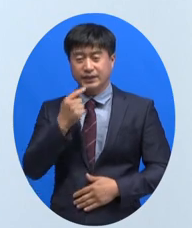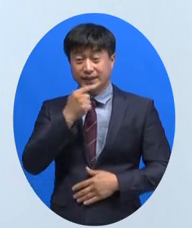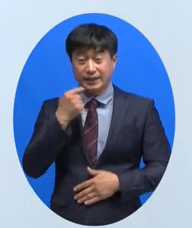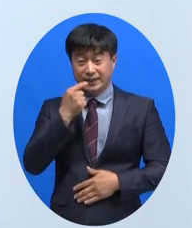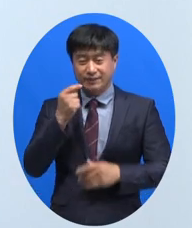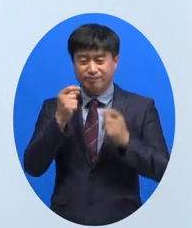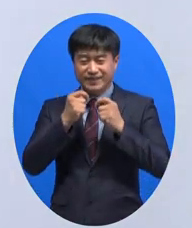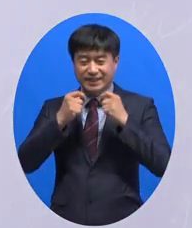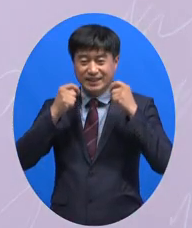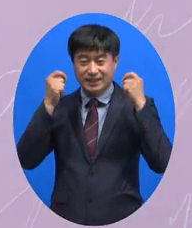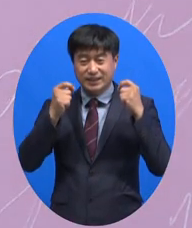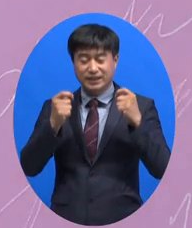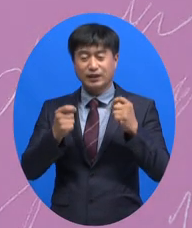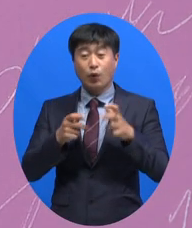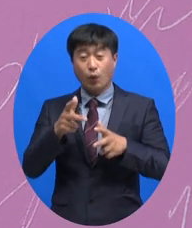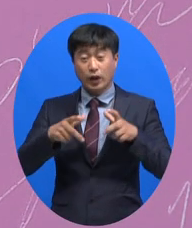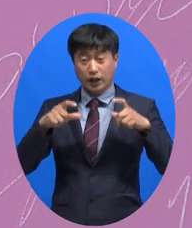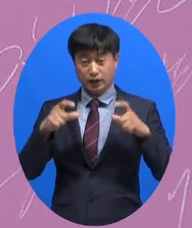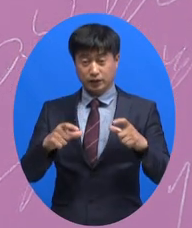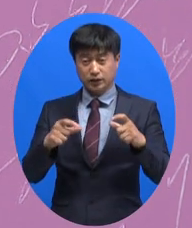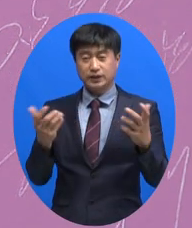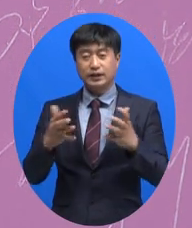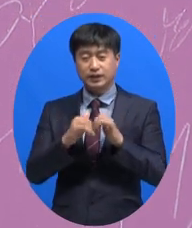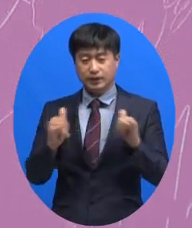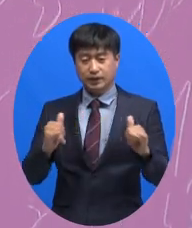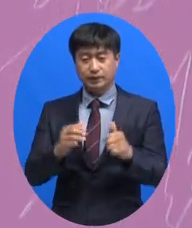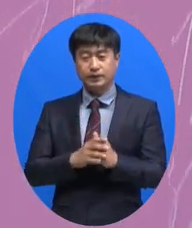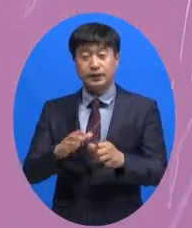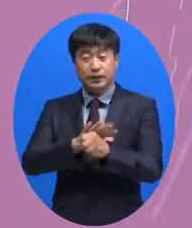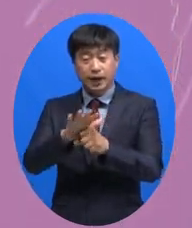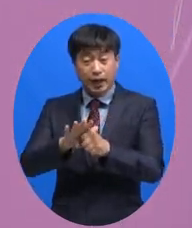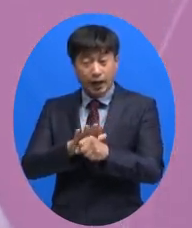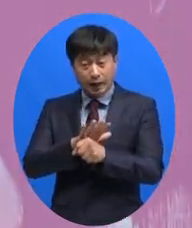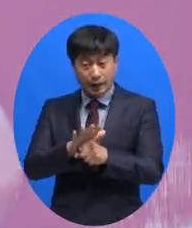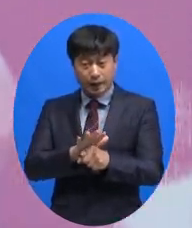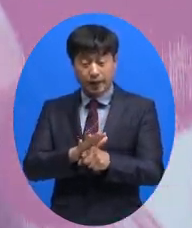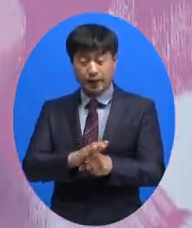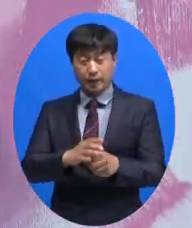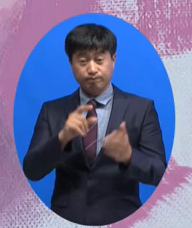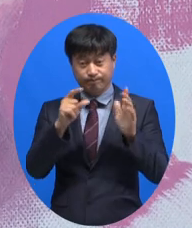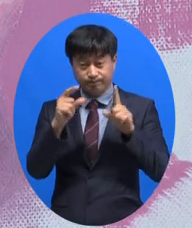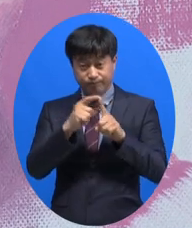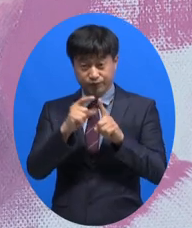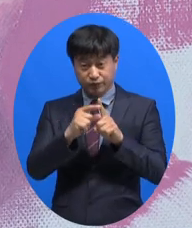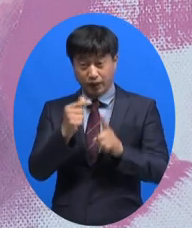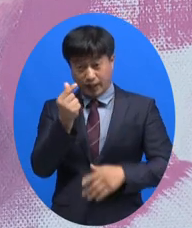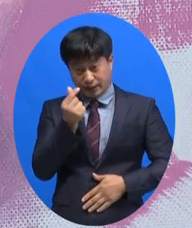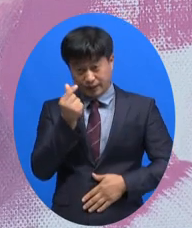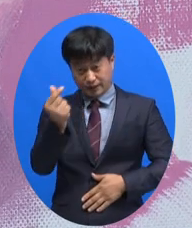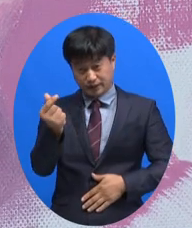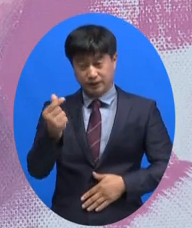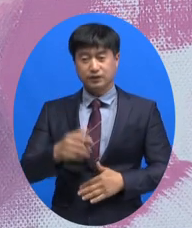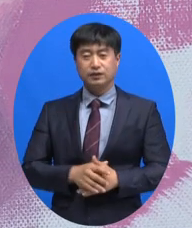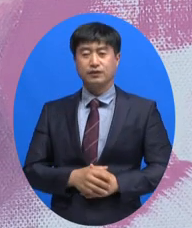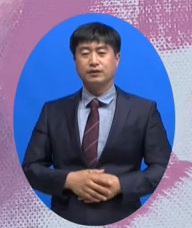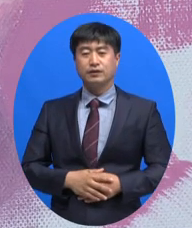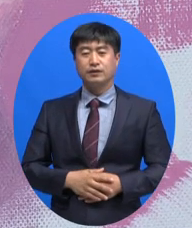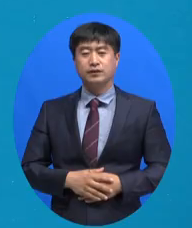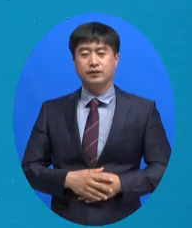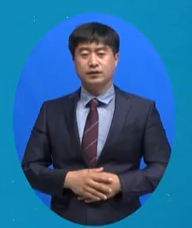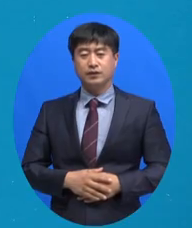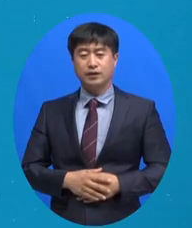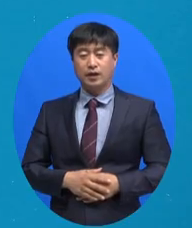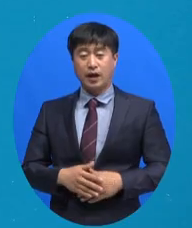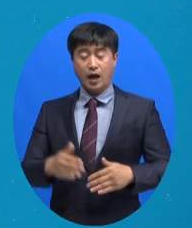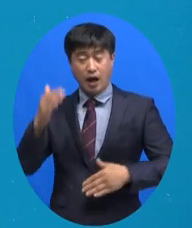가지런한 일을 드러내며 환하게 웃는 개성공단 노동자 사랑합니다는 문구와 함께 손가락 하트가 인상적입니다